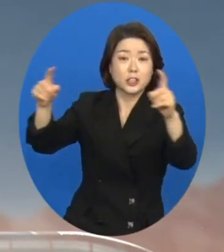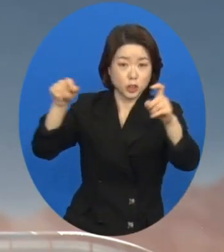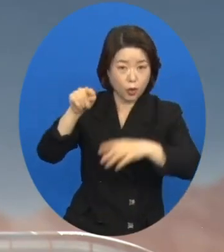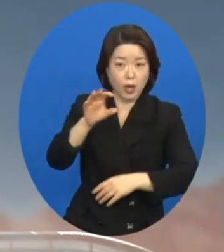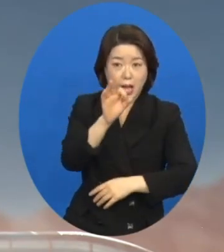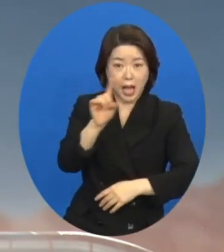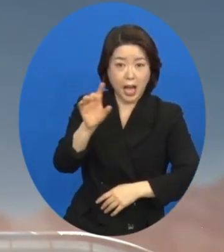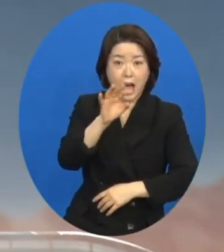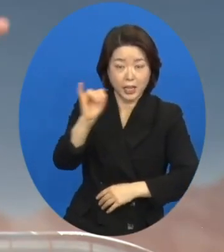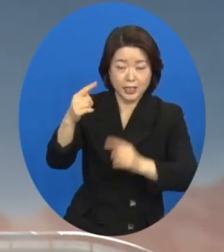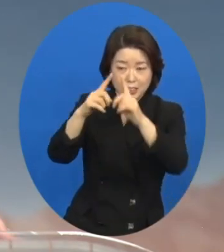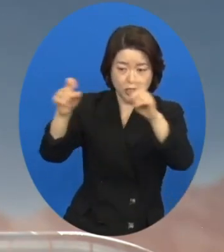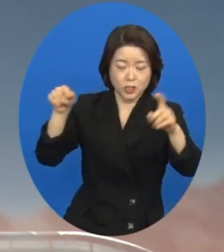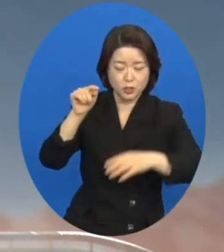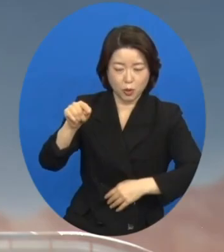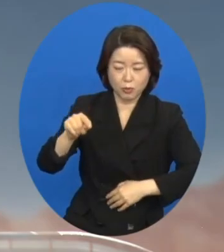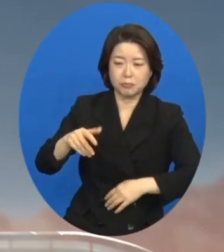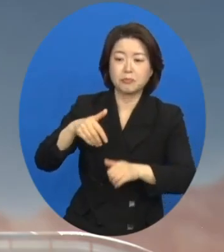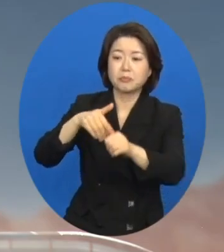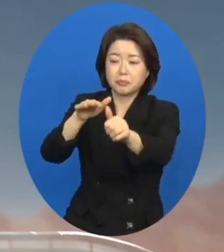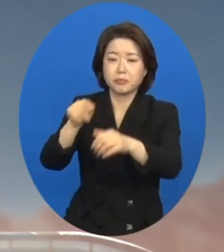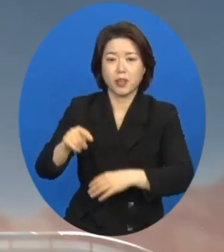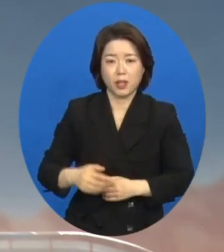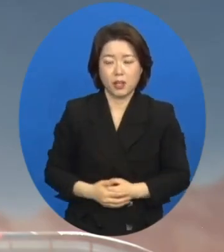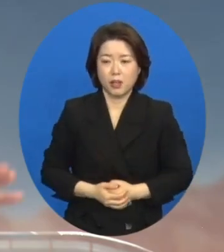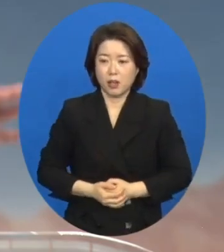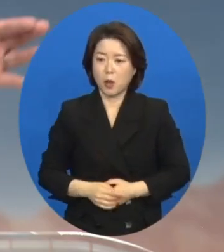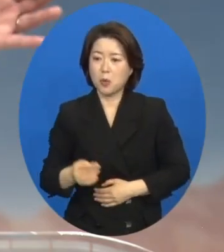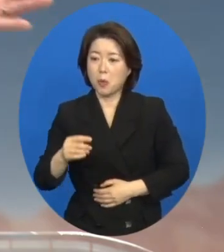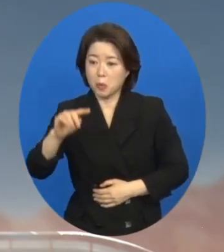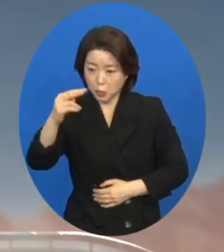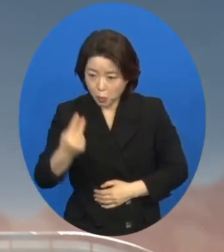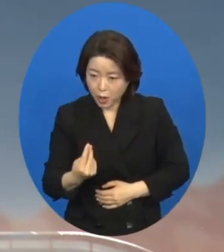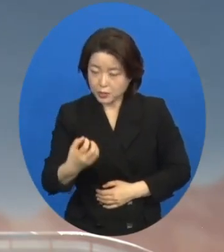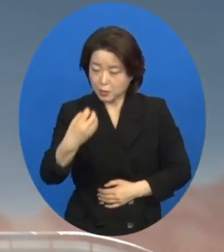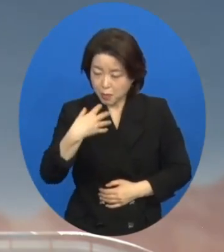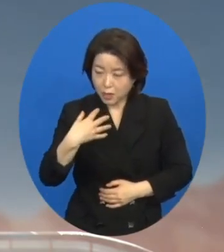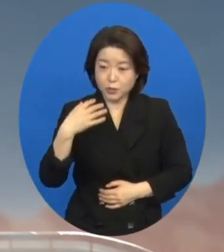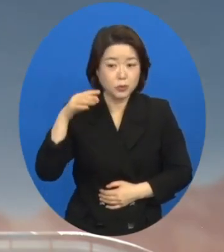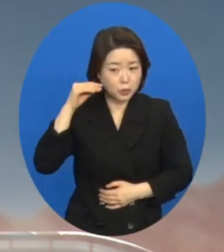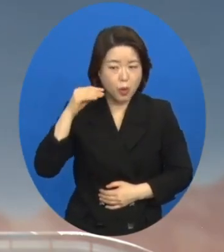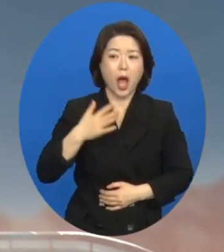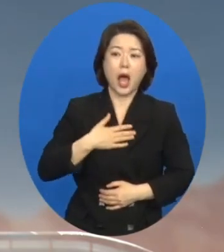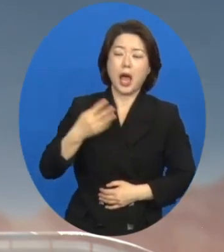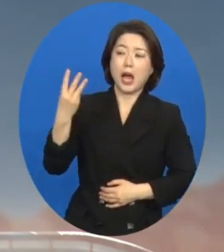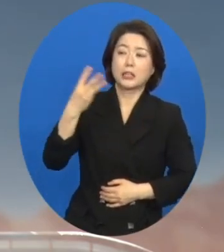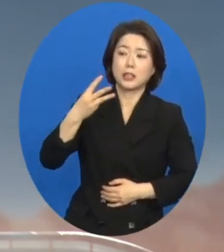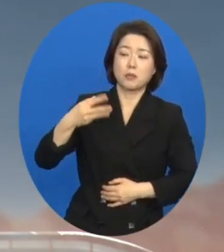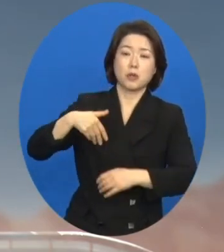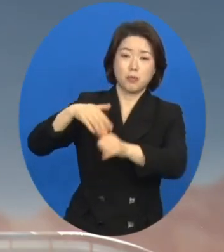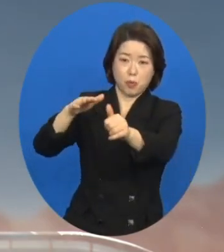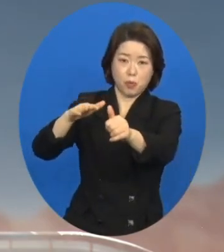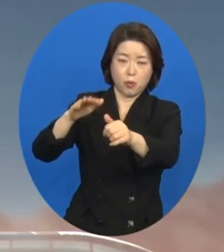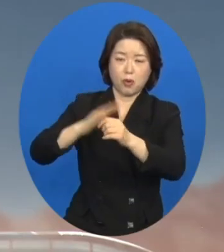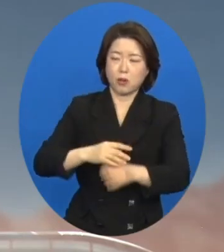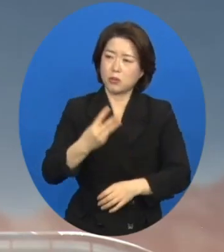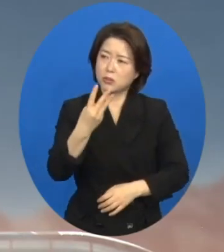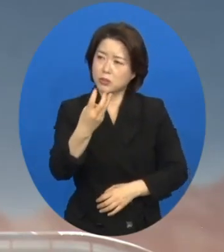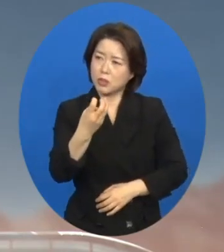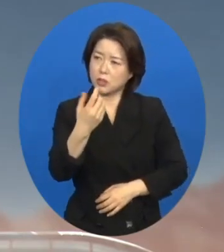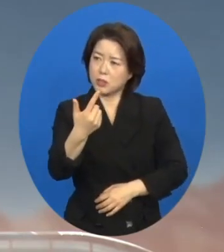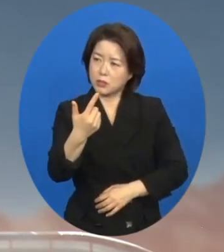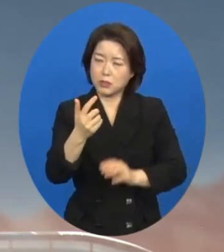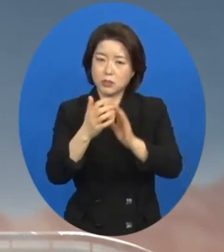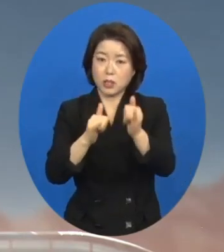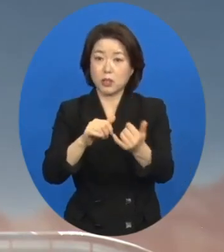정탐을 듣고 이제 군대를 보내요. 3,000명 정도를 보냅니다. 그랬다가 패배를 당합니다. 36명이 죽어요. 단지